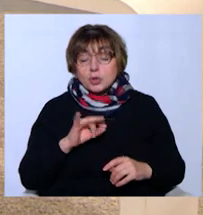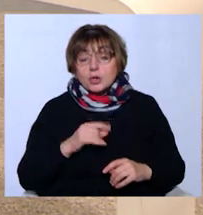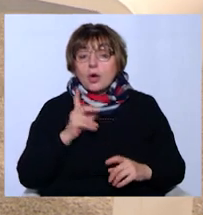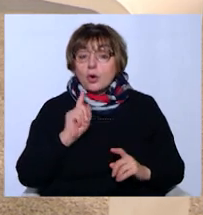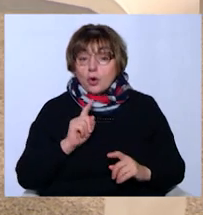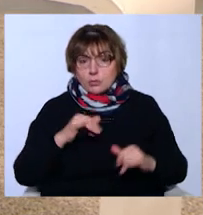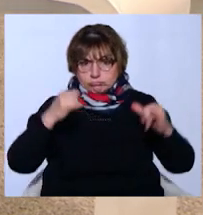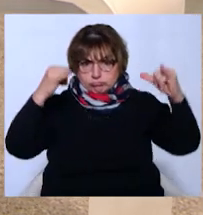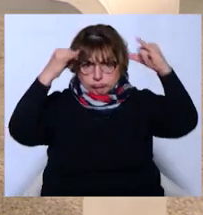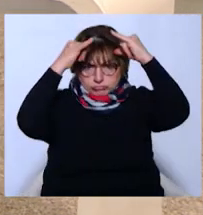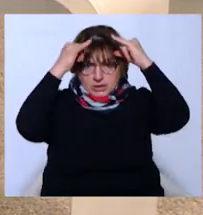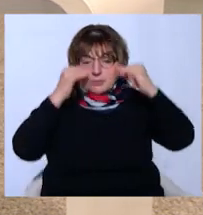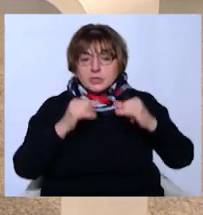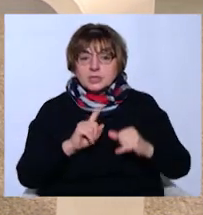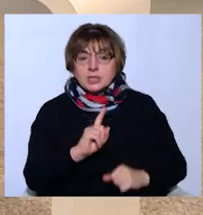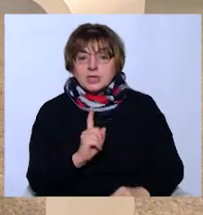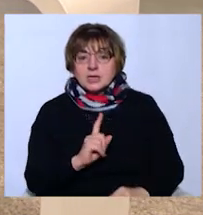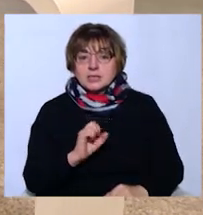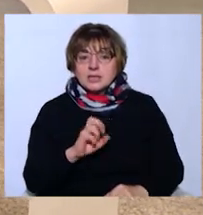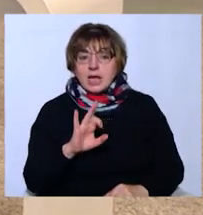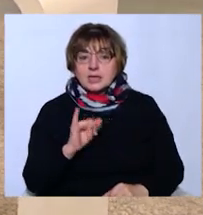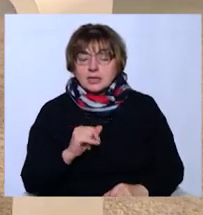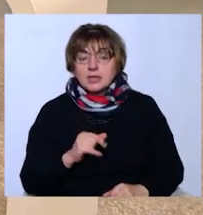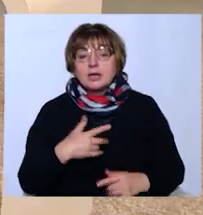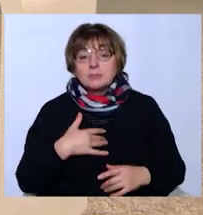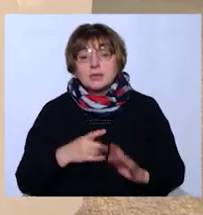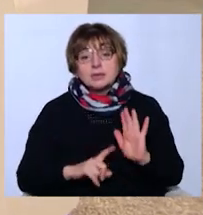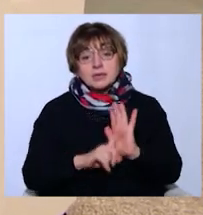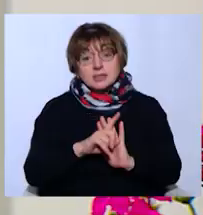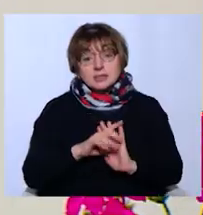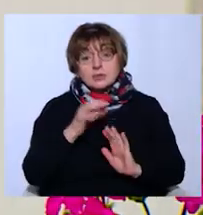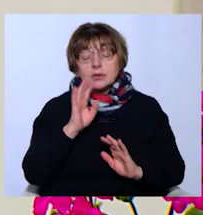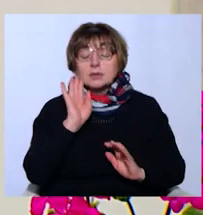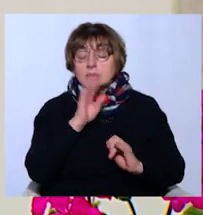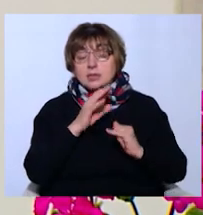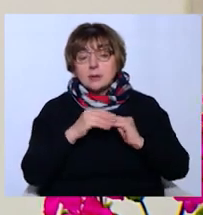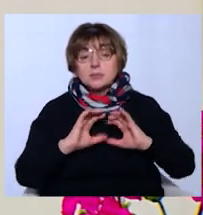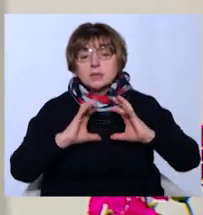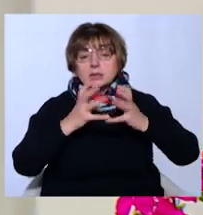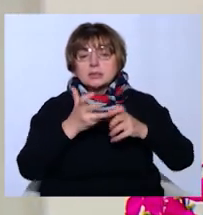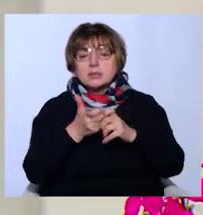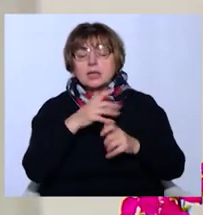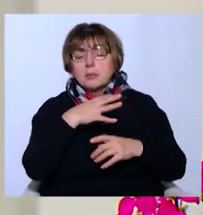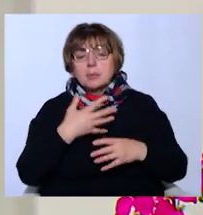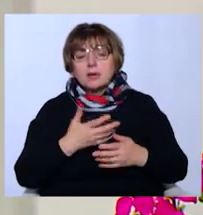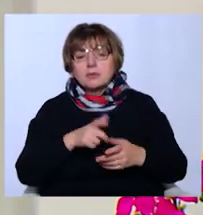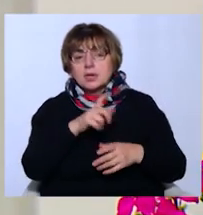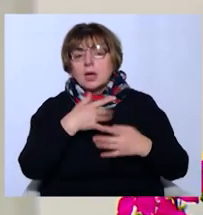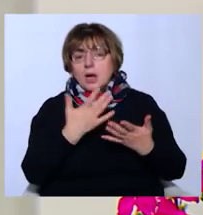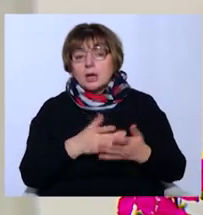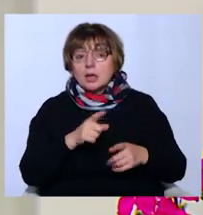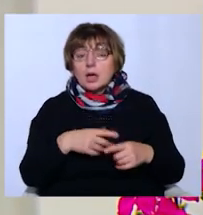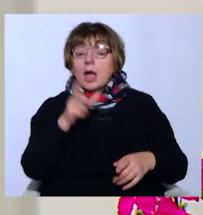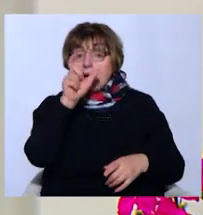ზაქი. ბავშვებო, გაკვეთილის დასაწყისში მე თქვენ გითხარით, რომ დედამიწაზე უამრავი არსება არსებობს და ზოგიერთი მათგანი არის